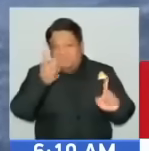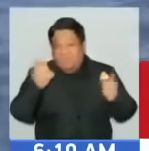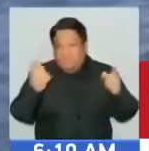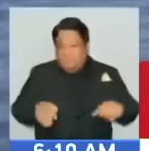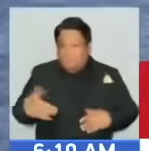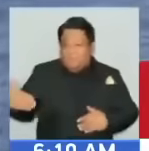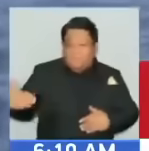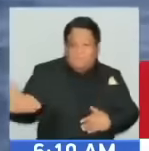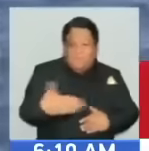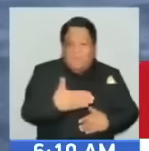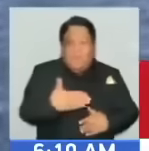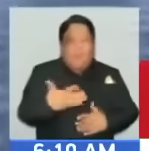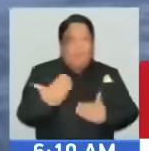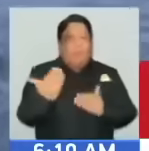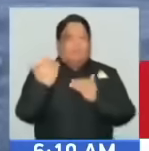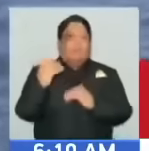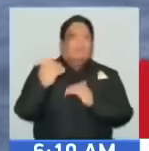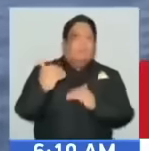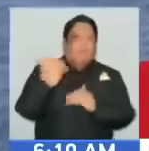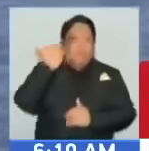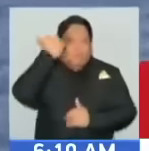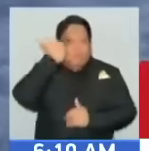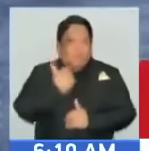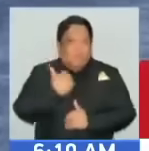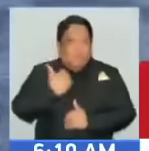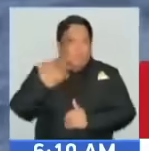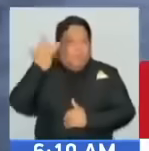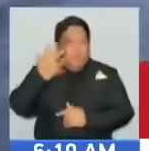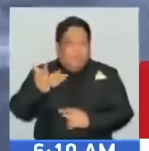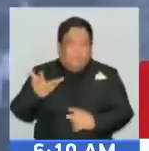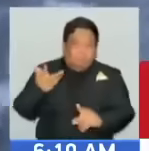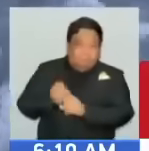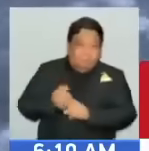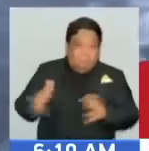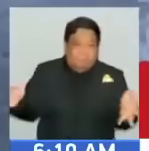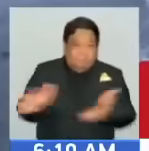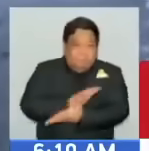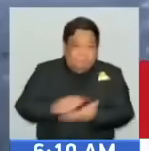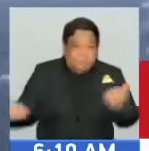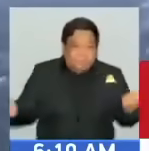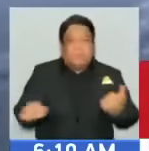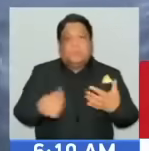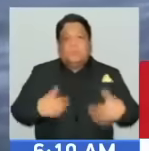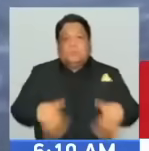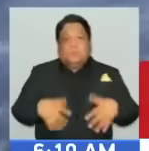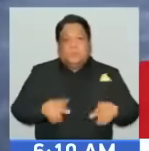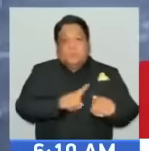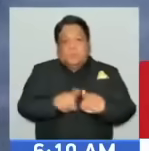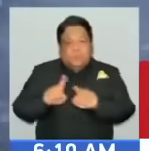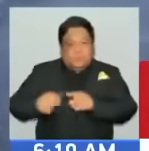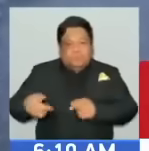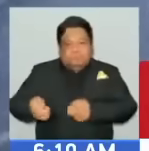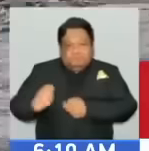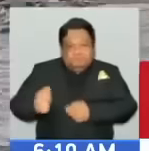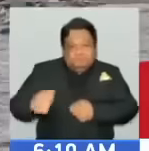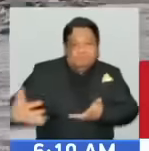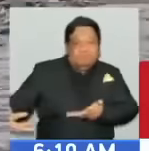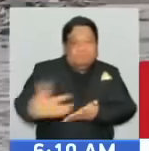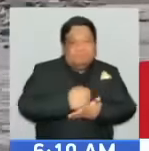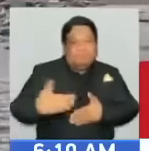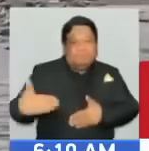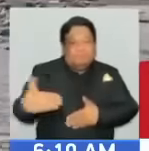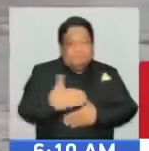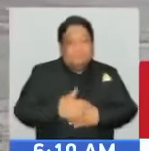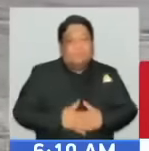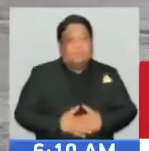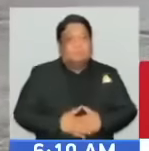milyong piso kasi ang halaga ng pinsala ng masamang panahon sa sektor ng pangisdaan. Halos 13,000 mangingisda ang naapektuhan mula